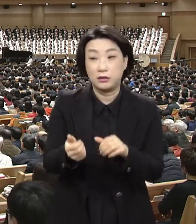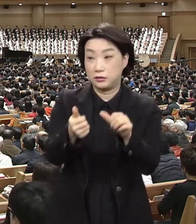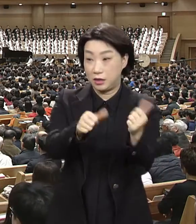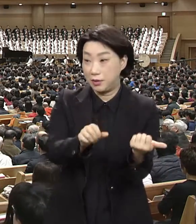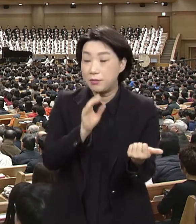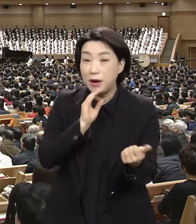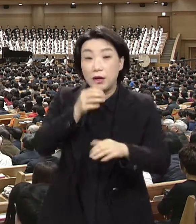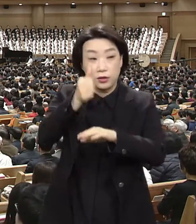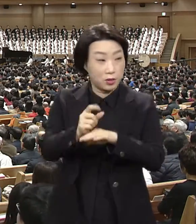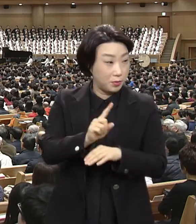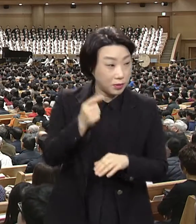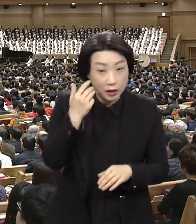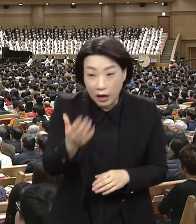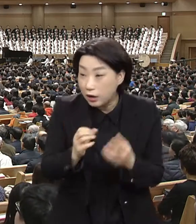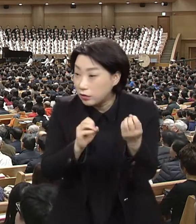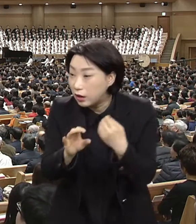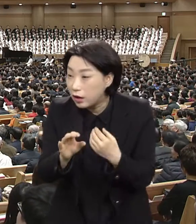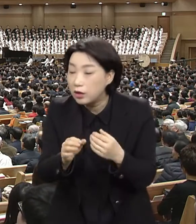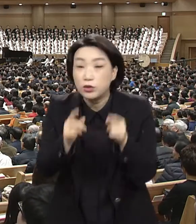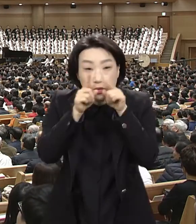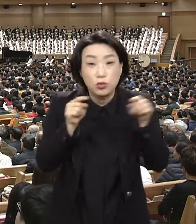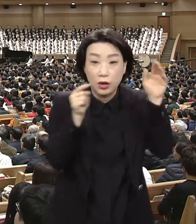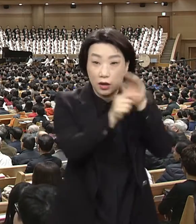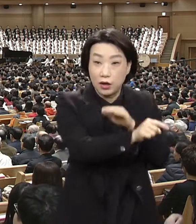결과는 뭐요? 예,